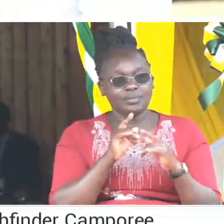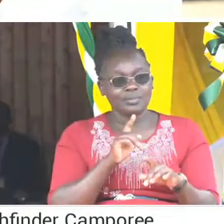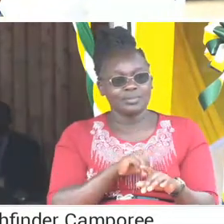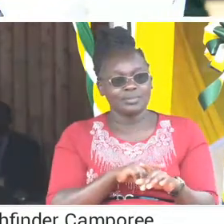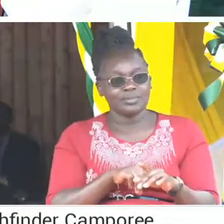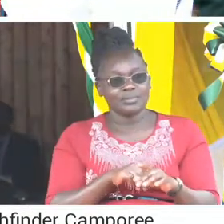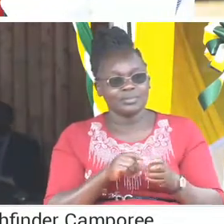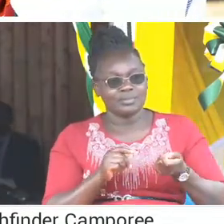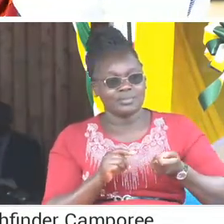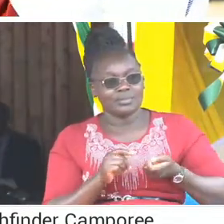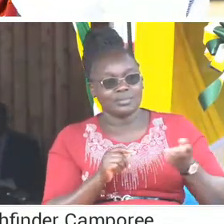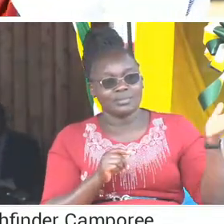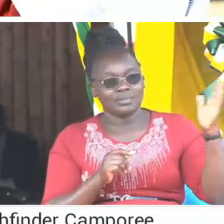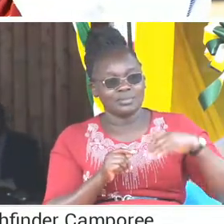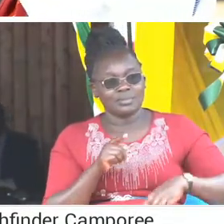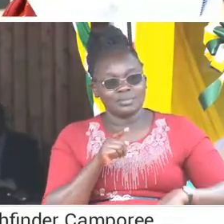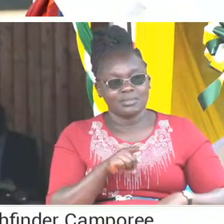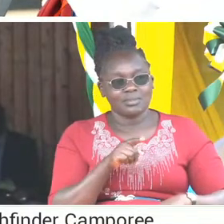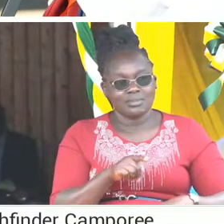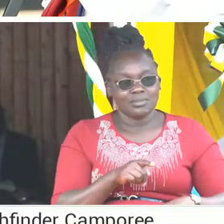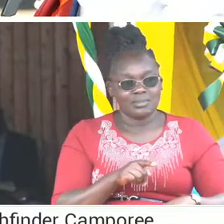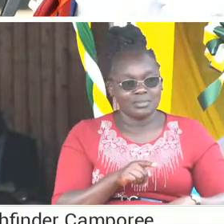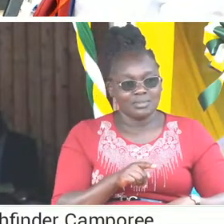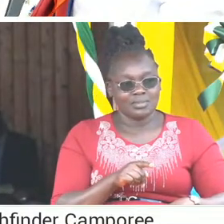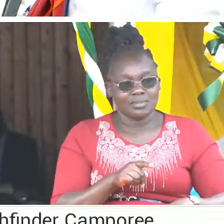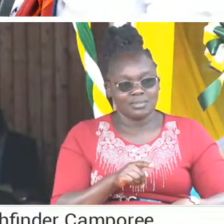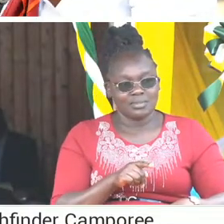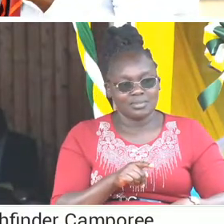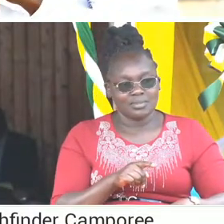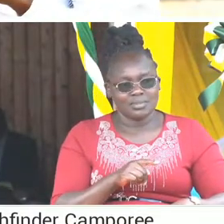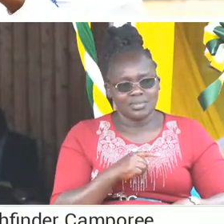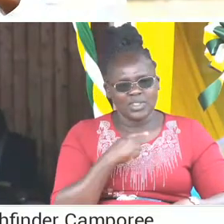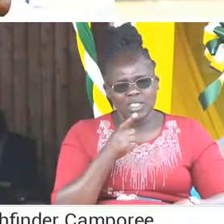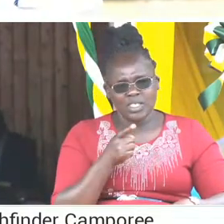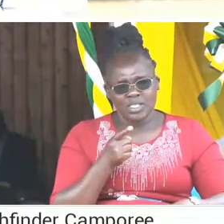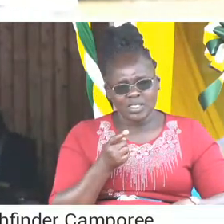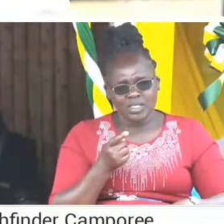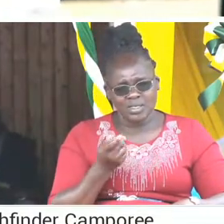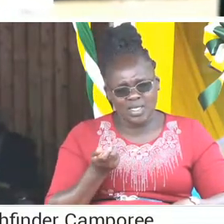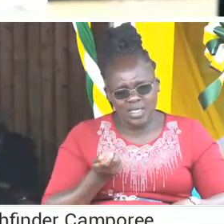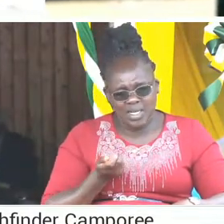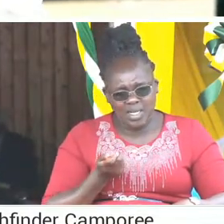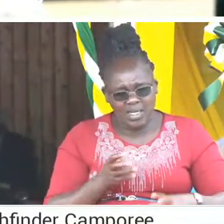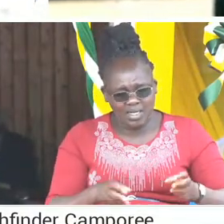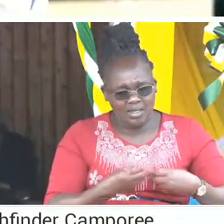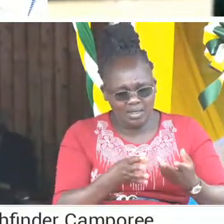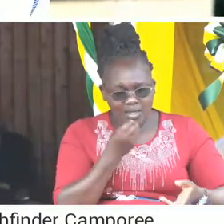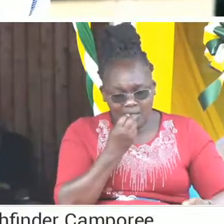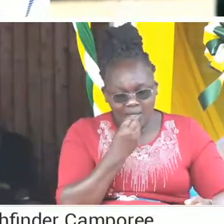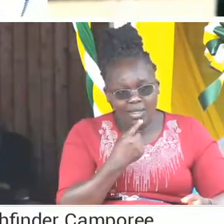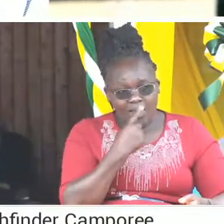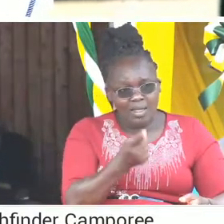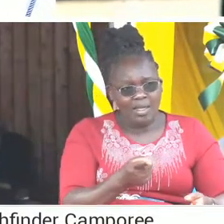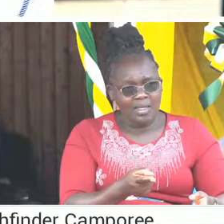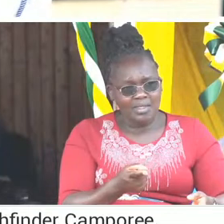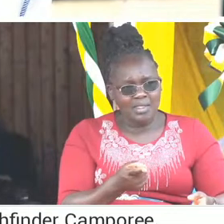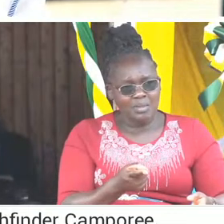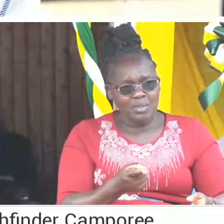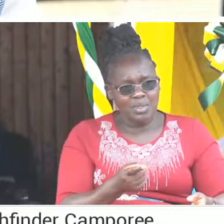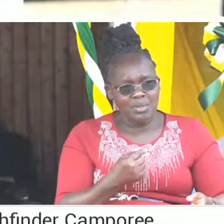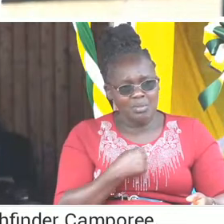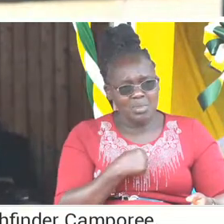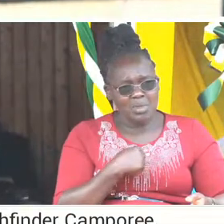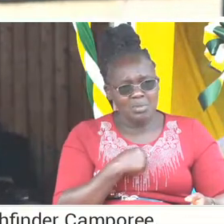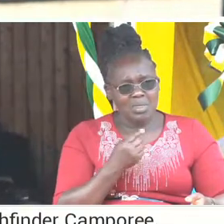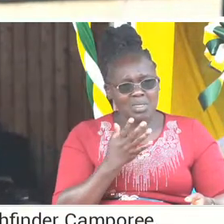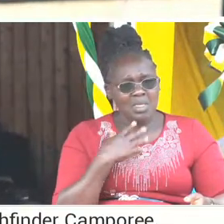kula chakula." Akasema, "I don't eat my food today. I don't want to eat." nikamuza kwa nini, akasema mwalimu wetu wa chacha alisema